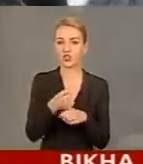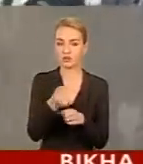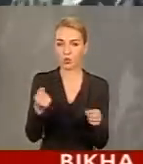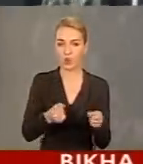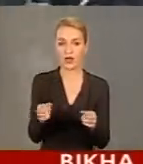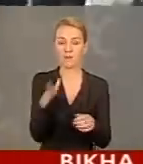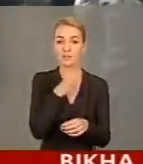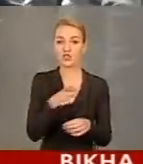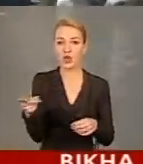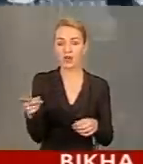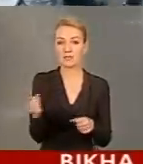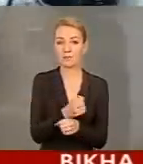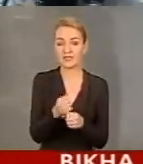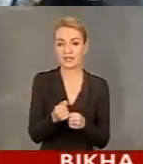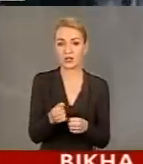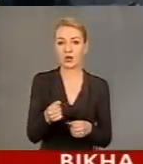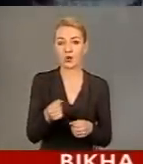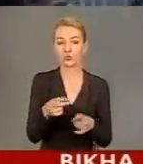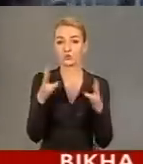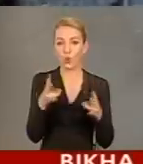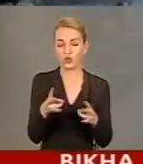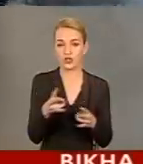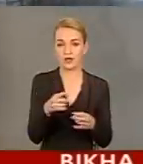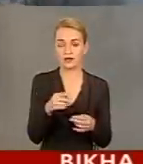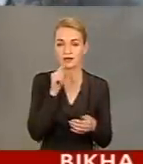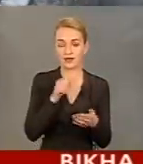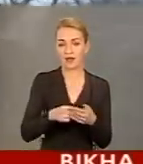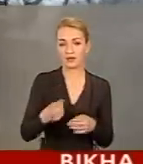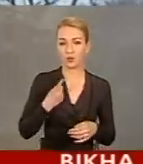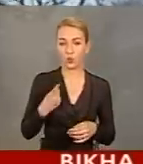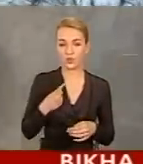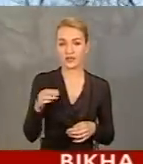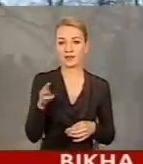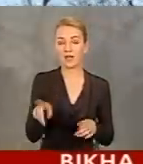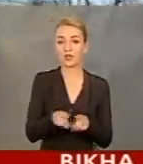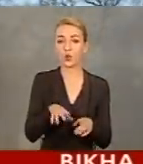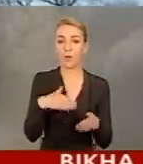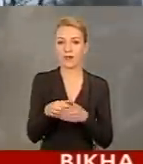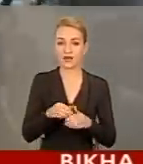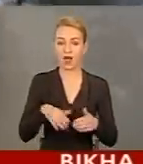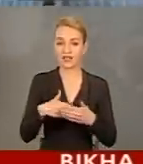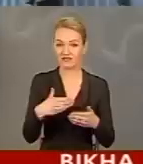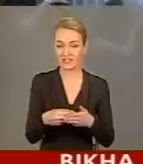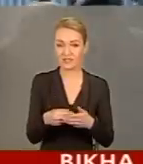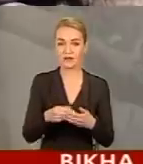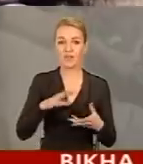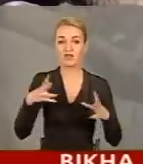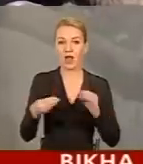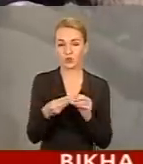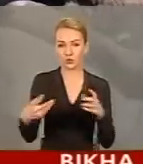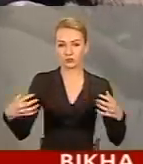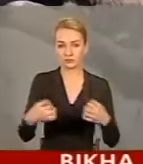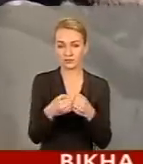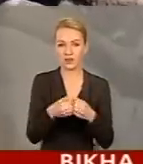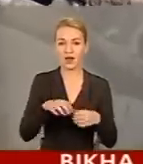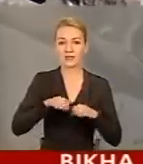бійки ушкоджень зазнали як представники охоронної фірми, так і громадські активісти. Наслідок зустрічі – розбиті голови і